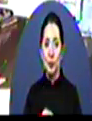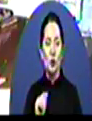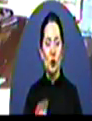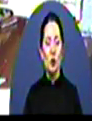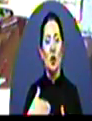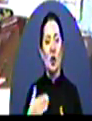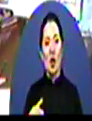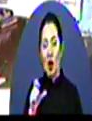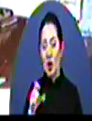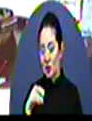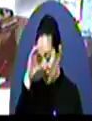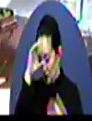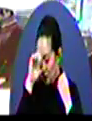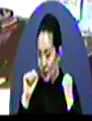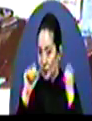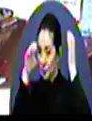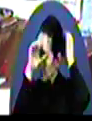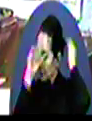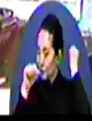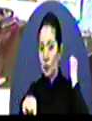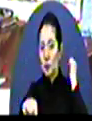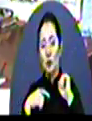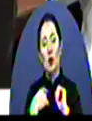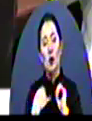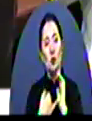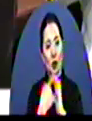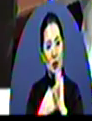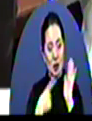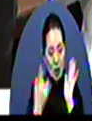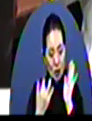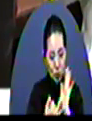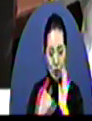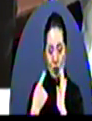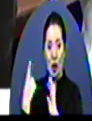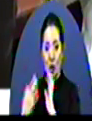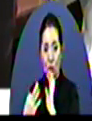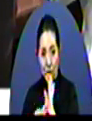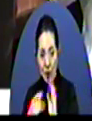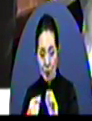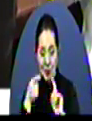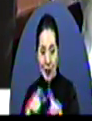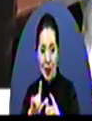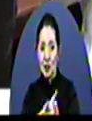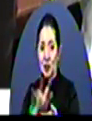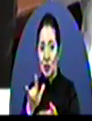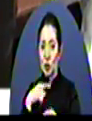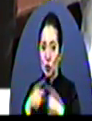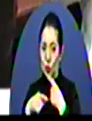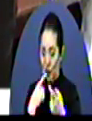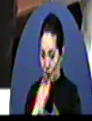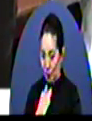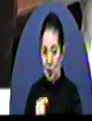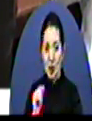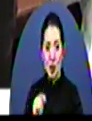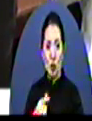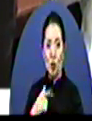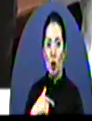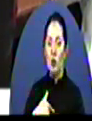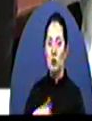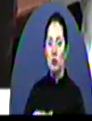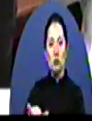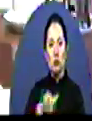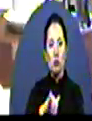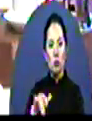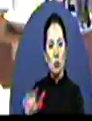элчин сайдын зүгээс энэ сарын 17-18 Сөүл Улаанбаатарын чиглэлд үйлдэх захиалгад нэсэлгийн талаар хүндсэн юм а. Тэрээр манай улсад